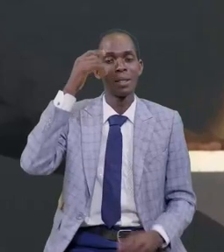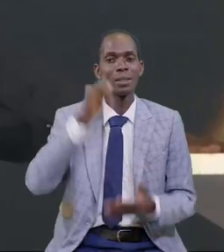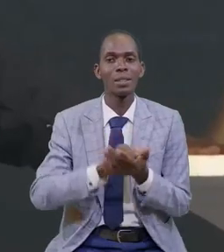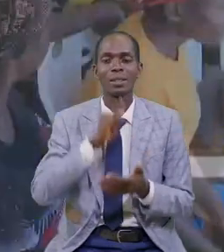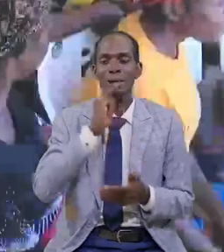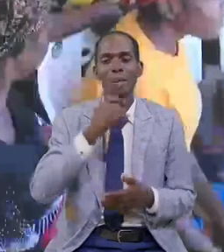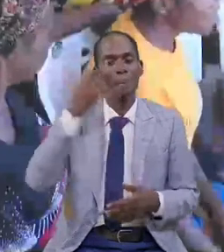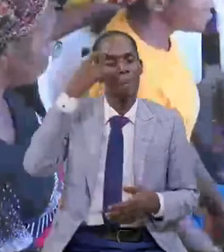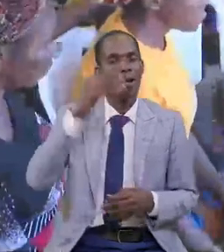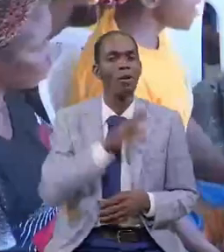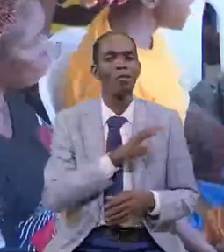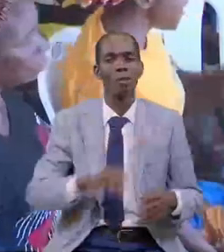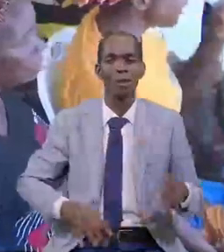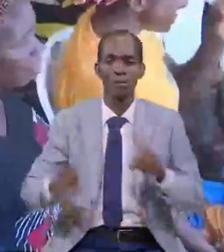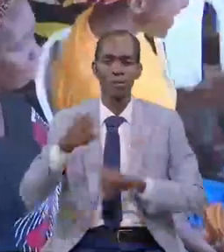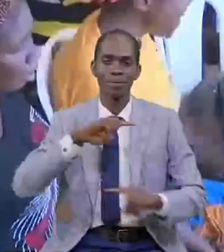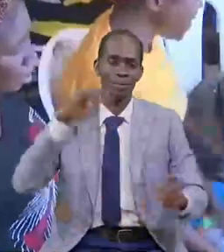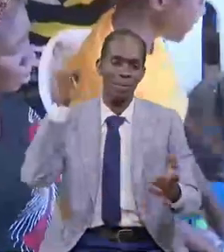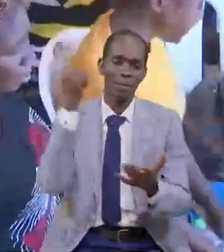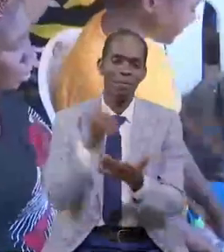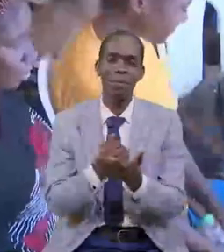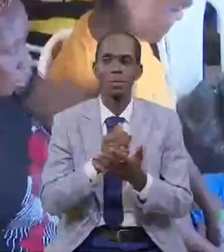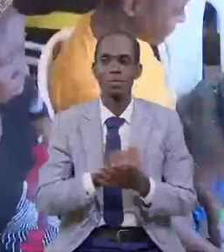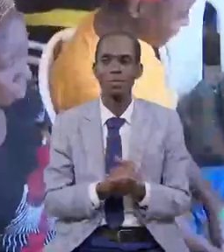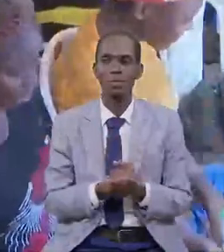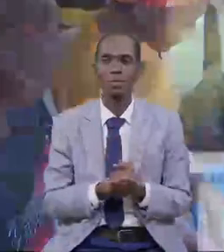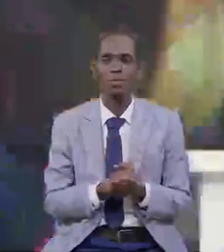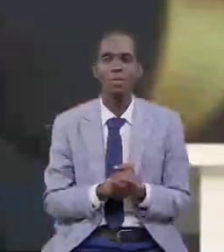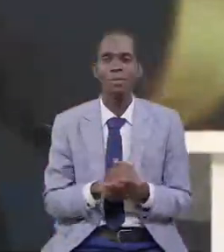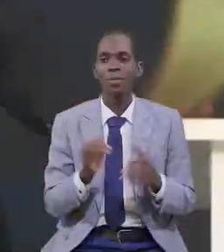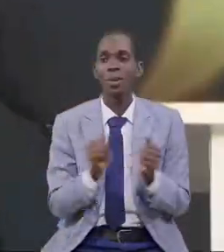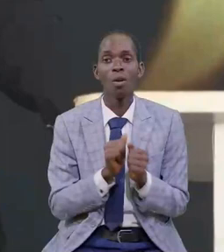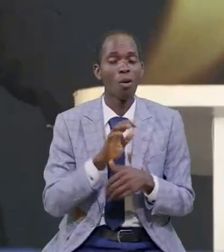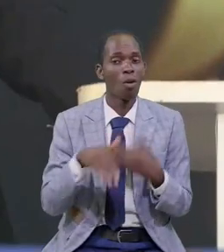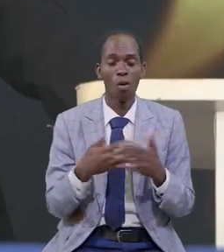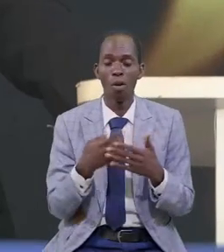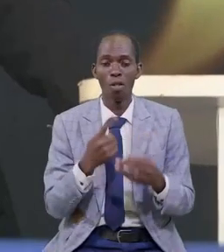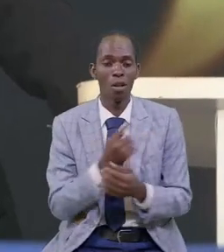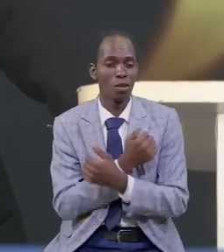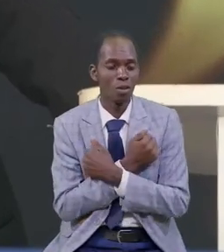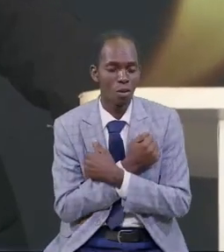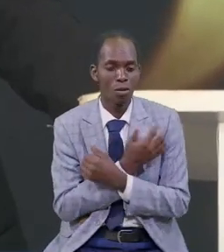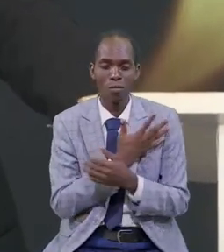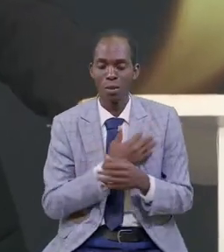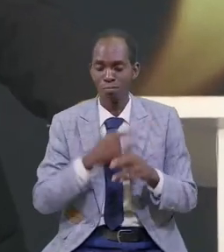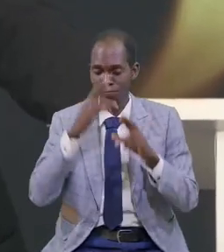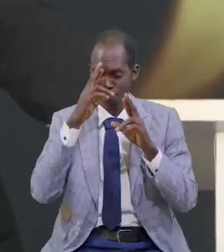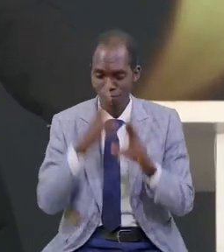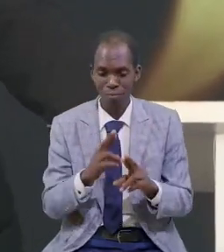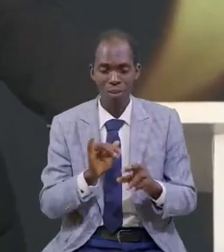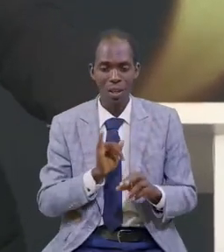d'esprit l'état d'esprit de Christ donne-moi un bon amen et avec tout l'amour et le